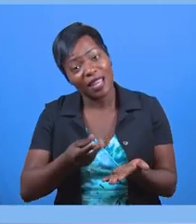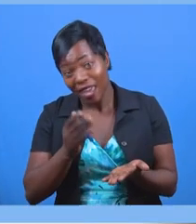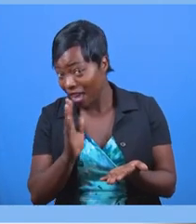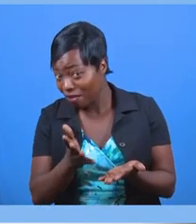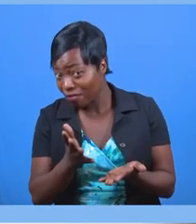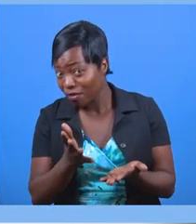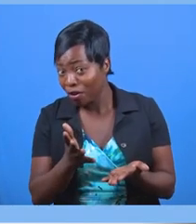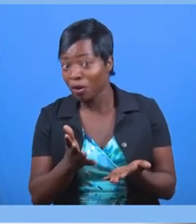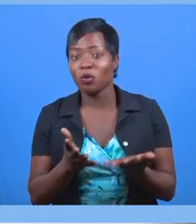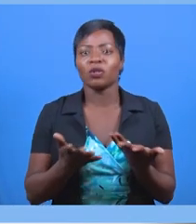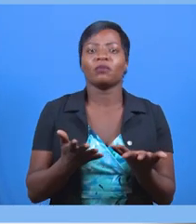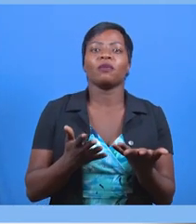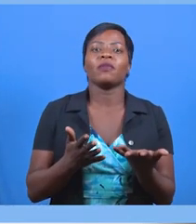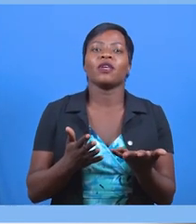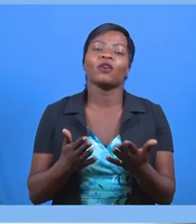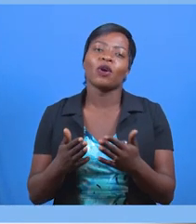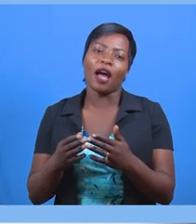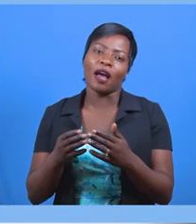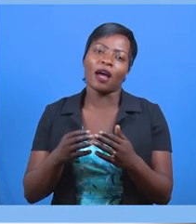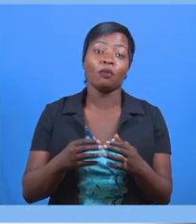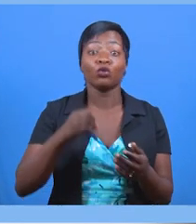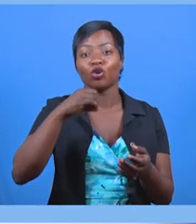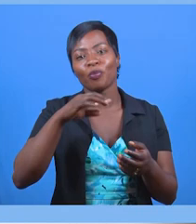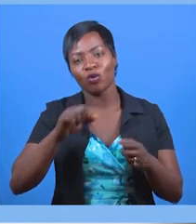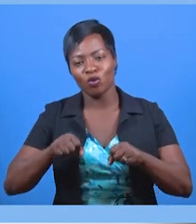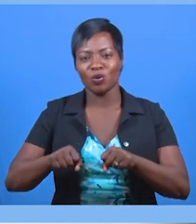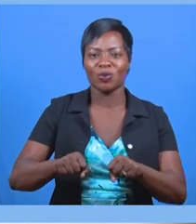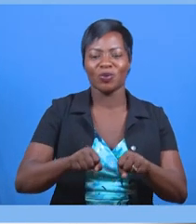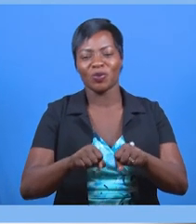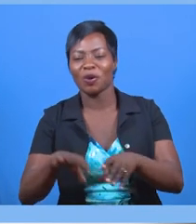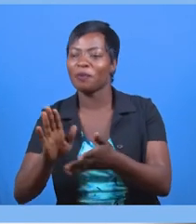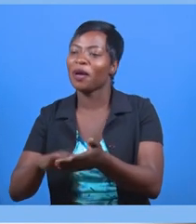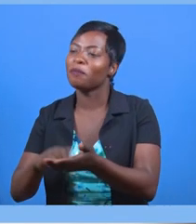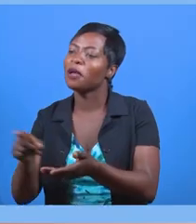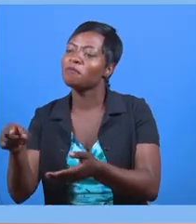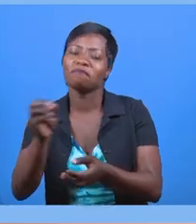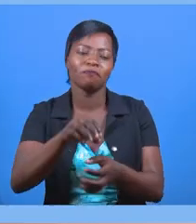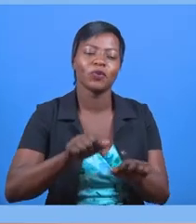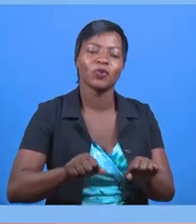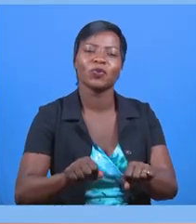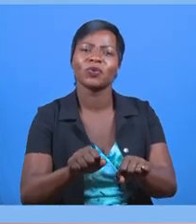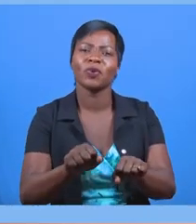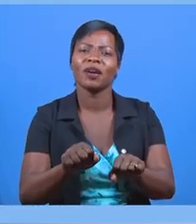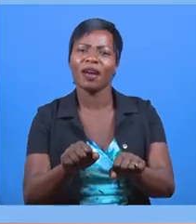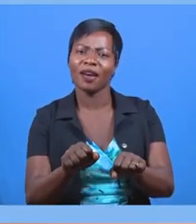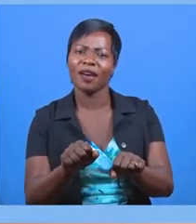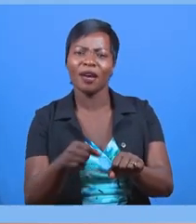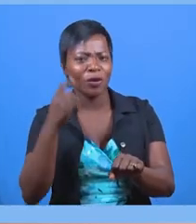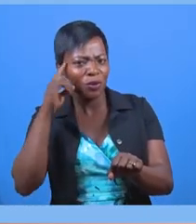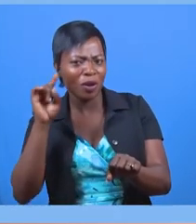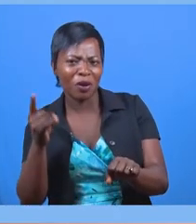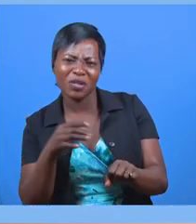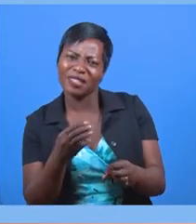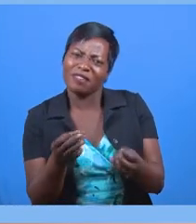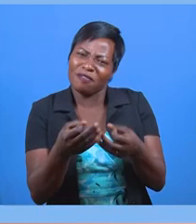here? Yekuti kana mapinda muchidhonza ngoro dziye moti aiwa izvi zvakaringana nesu izvi. Nokuti apa tinoda